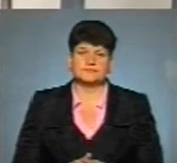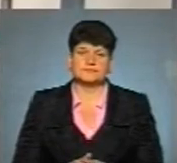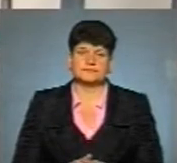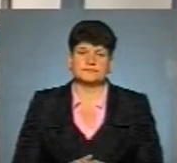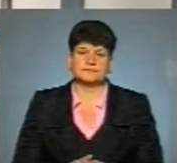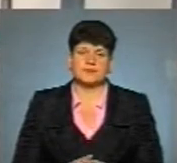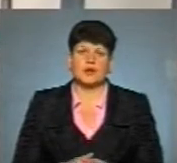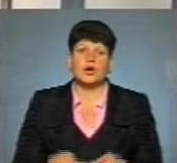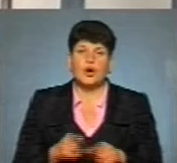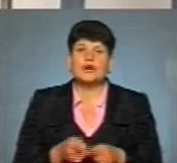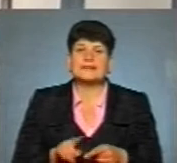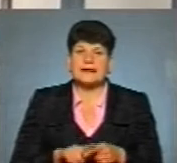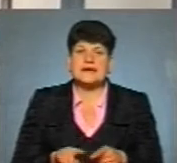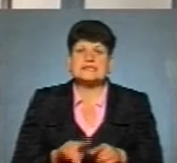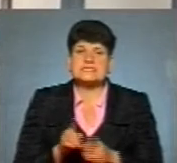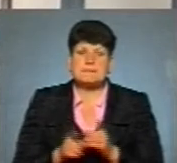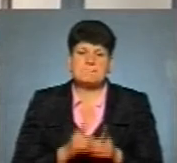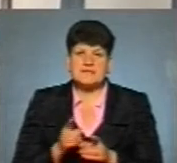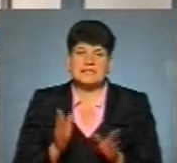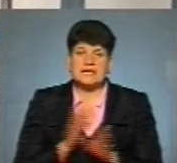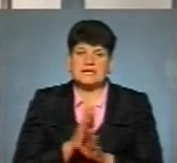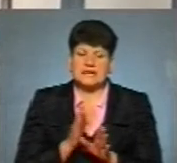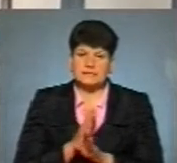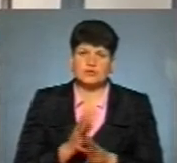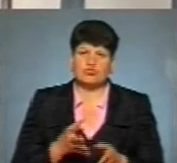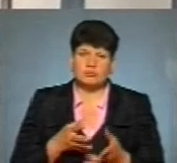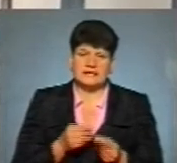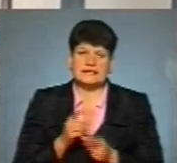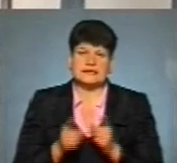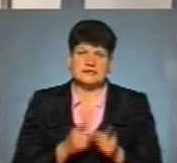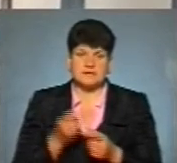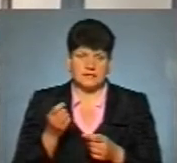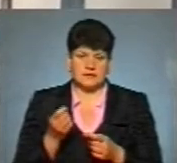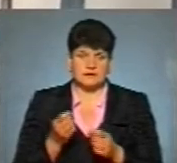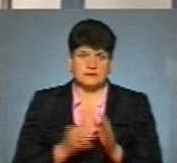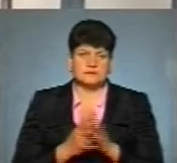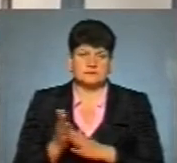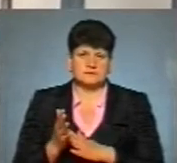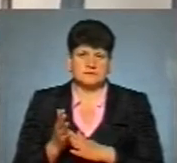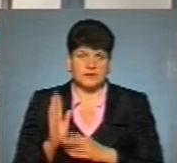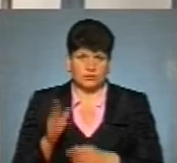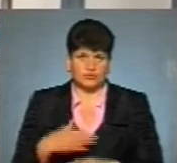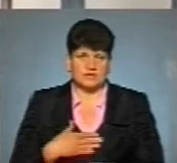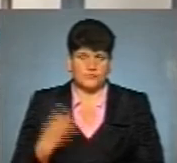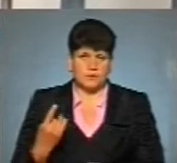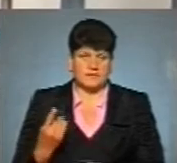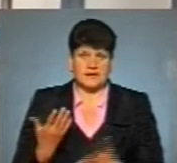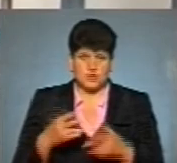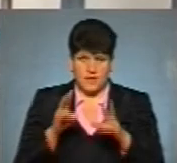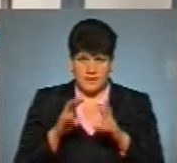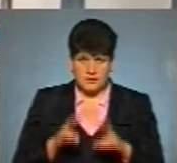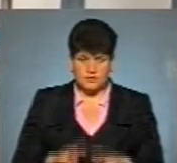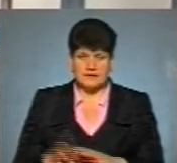Власне, така зміна клімату, вона призведе до змін культур, які будуть з'являтися в наступні роки в нас в області? Ну, якщо